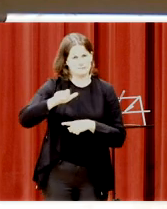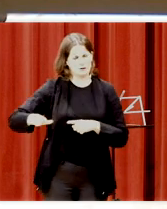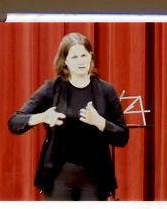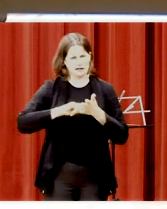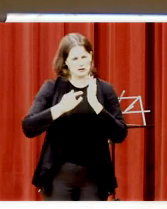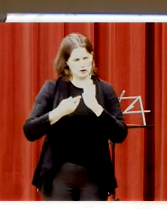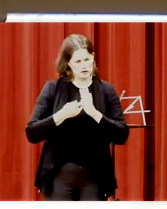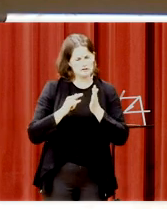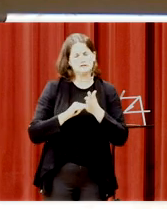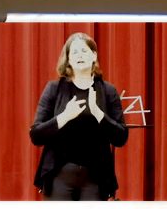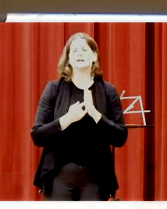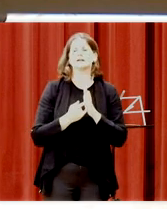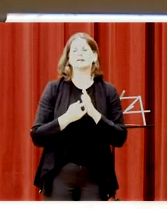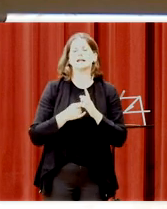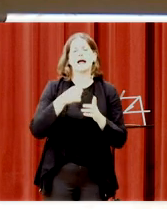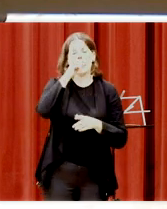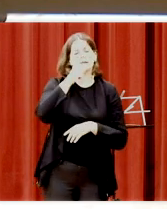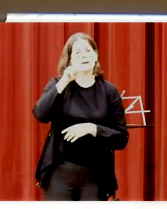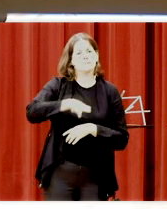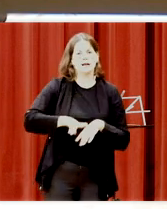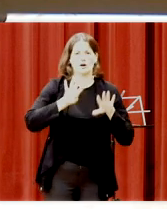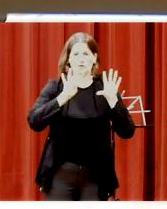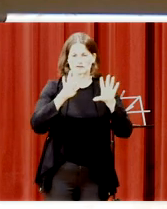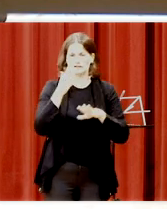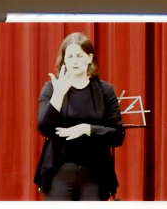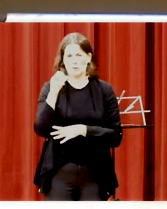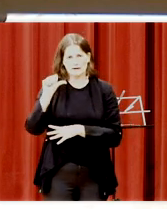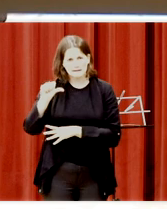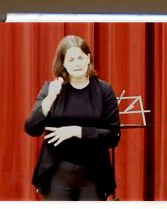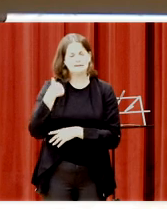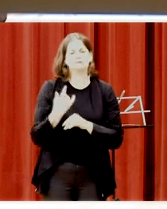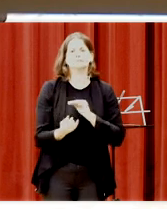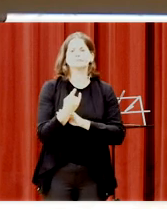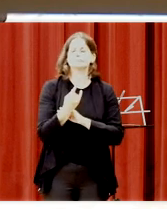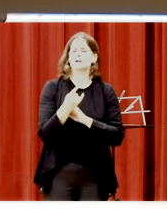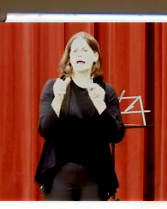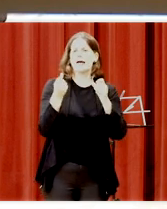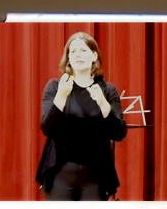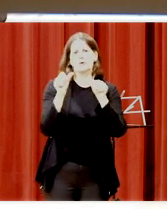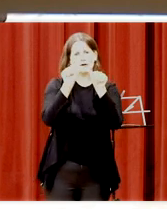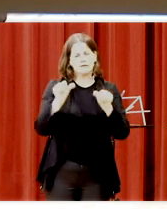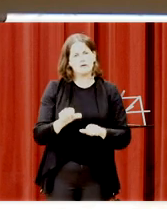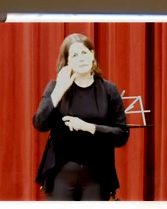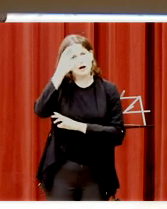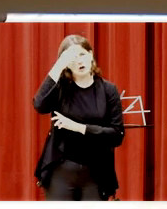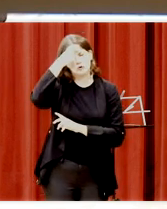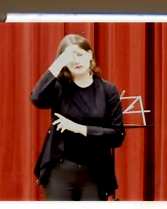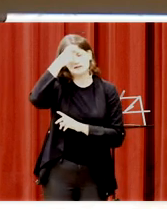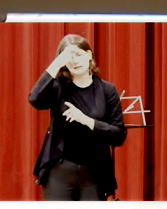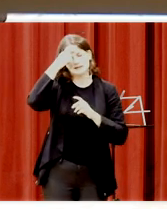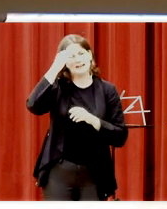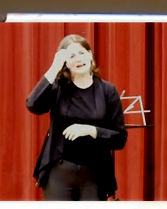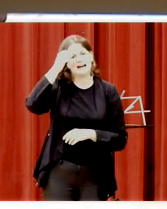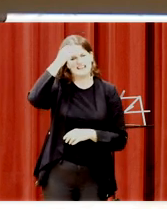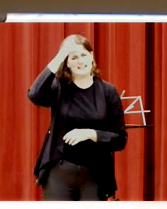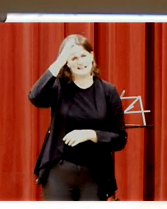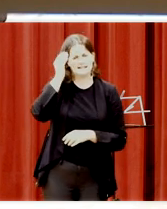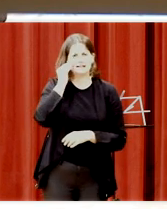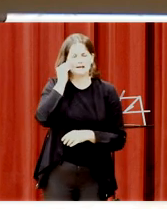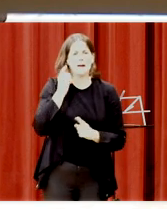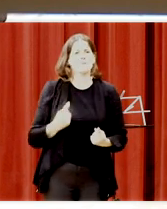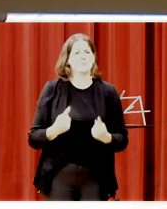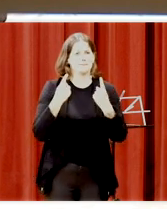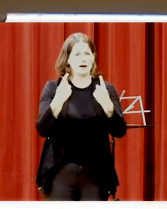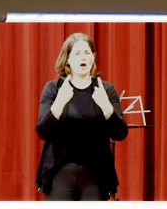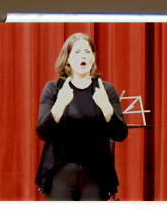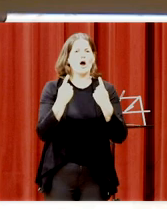d'intel·ligència artificial per primera vegada a un congrés de científics que es van fer. Elisa, el primer chatbot que